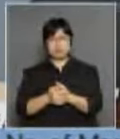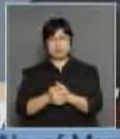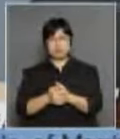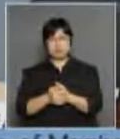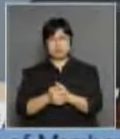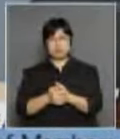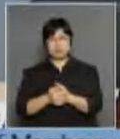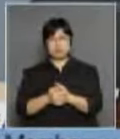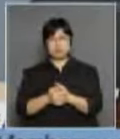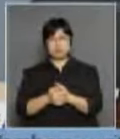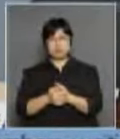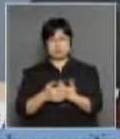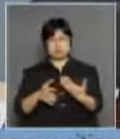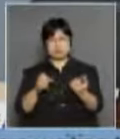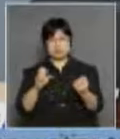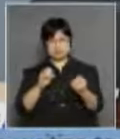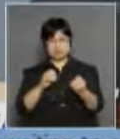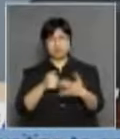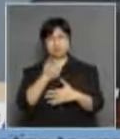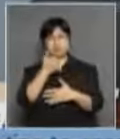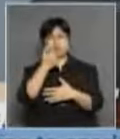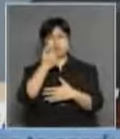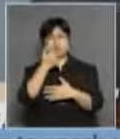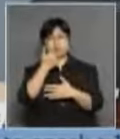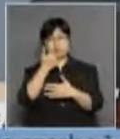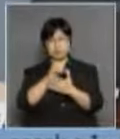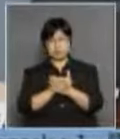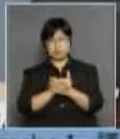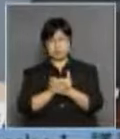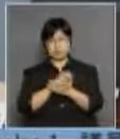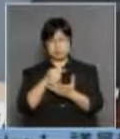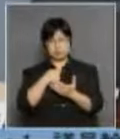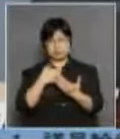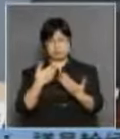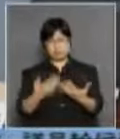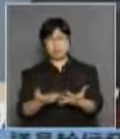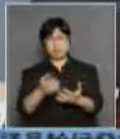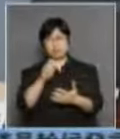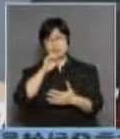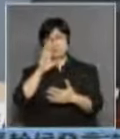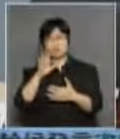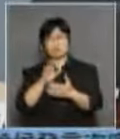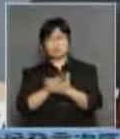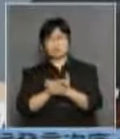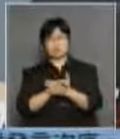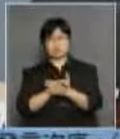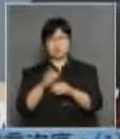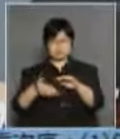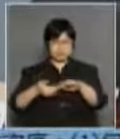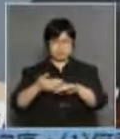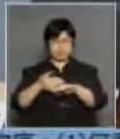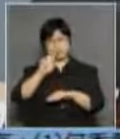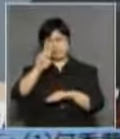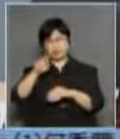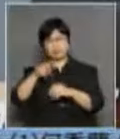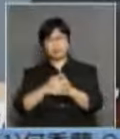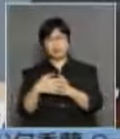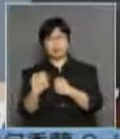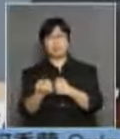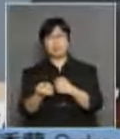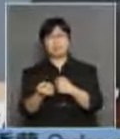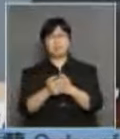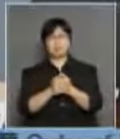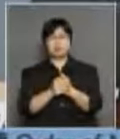而家傾好咗。咁我而家喺度講話，喂，不如可以重新睇睇啊！好簡單，即係